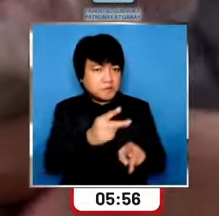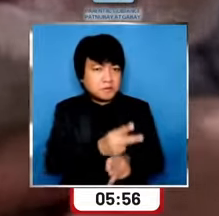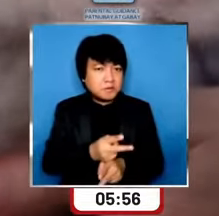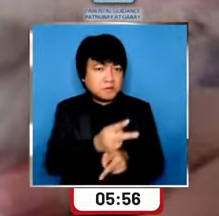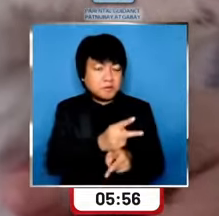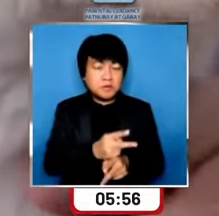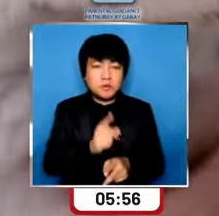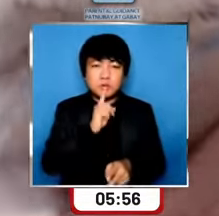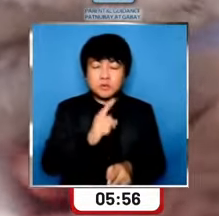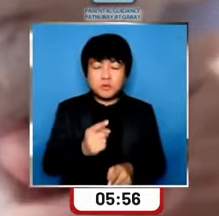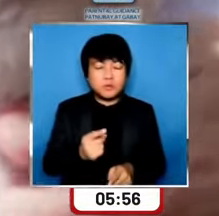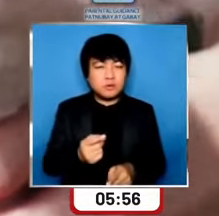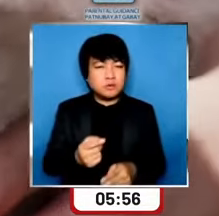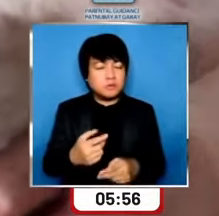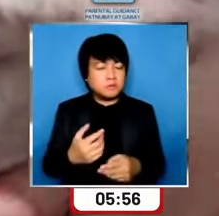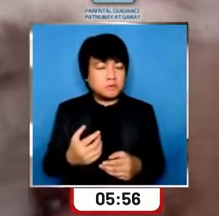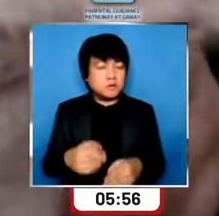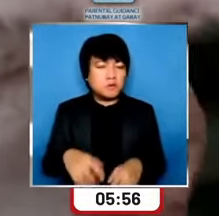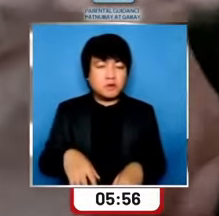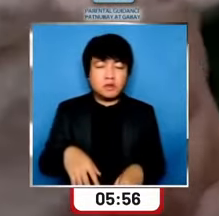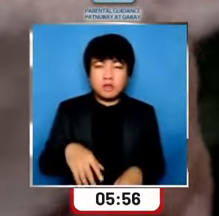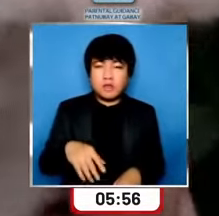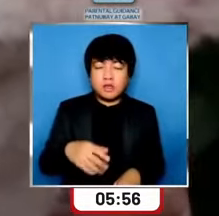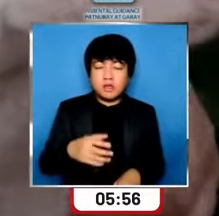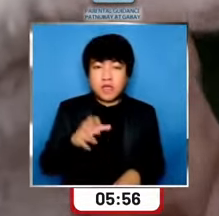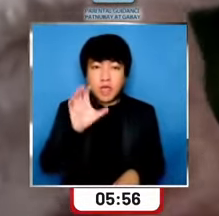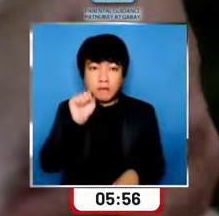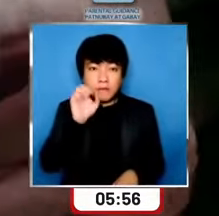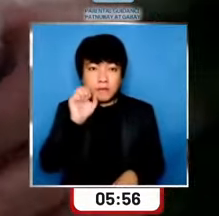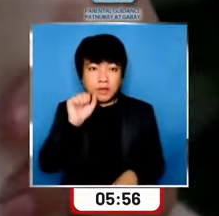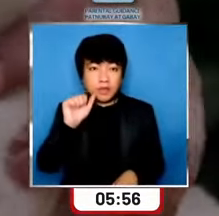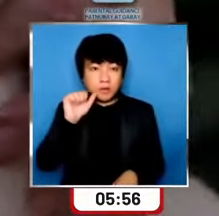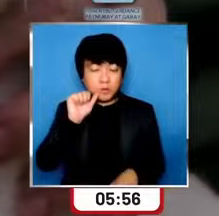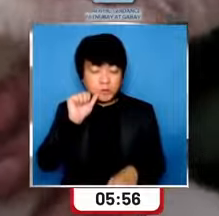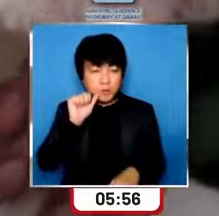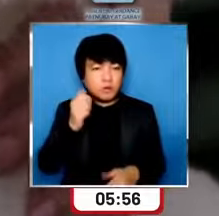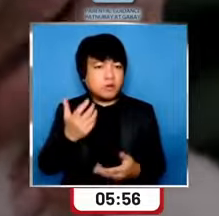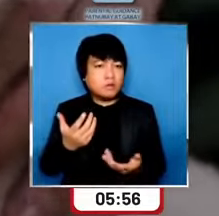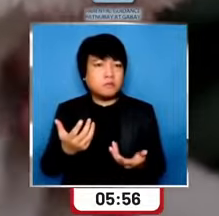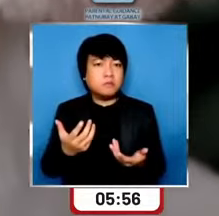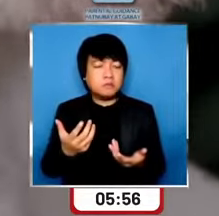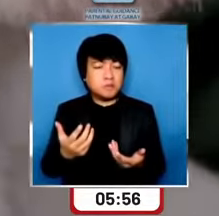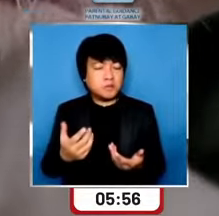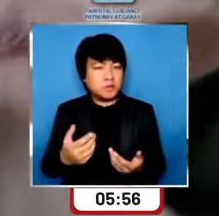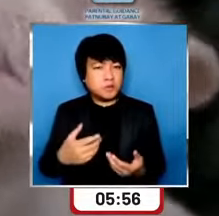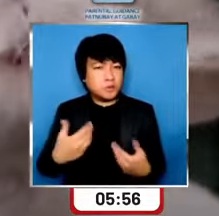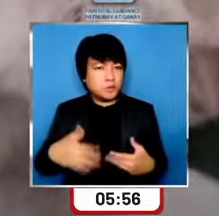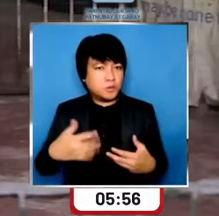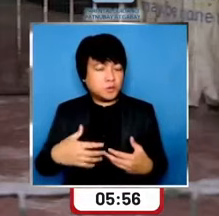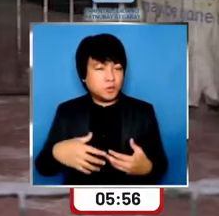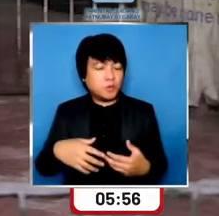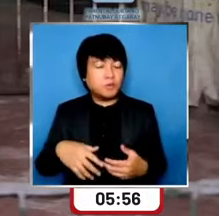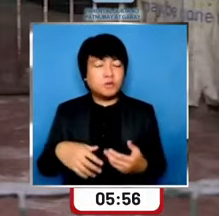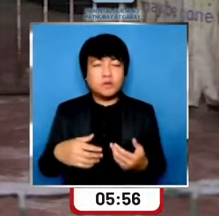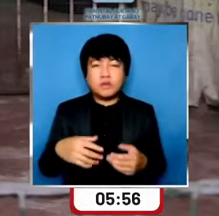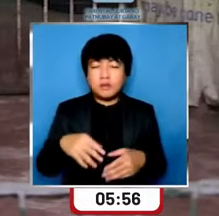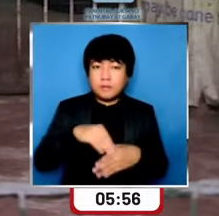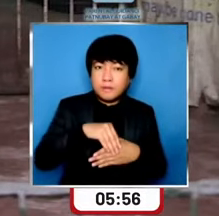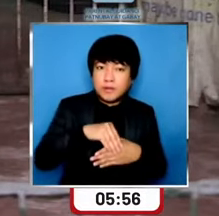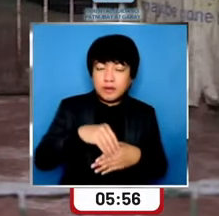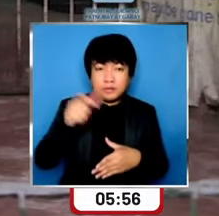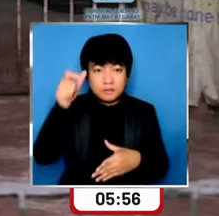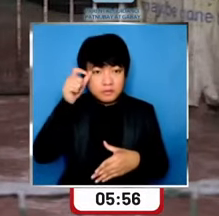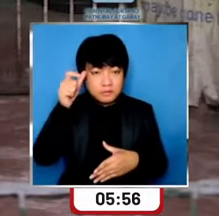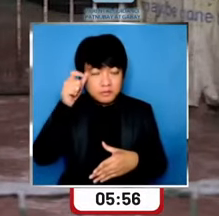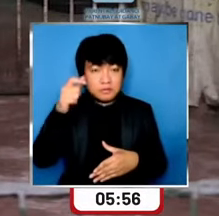at dahan-dahan po tumitikim na siya ng meat po ng baboy, meat ng baka, meat ng manok po. Sweet na sweet po siya. Ang